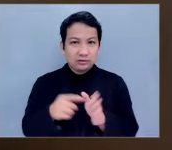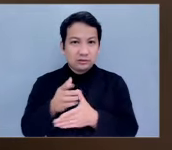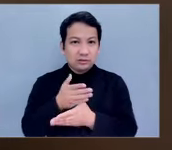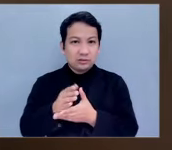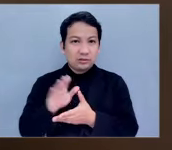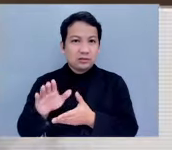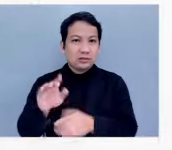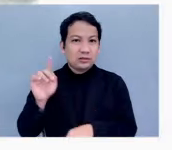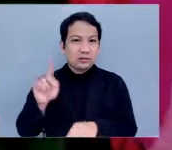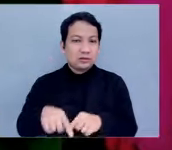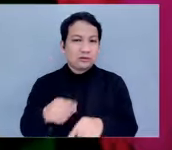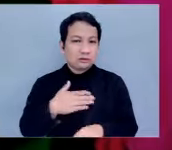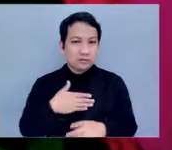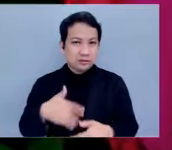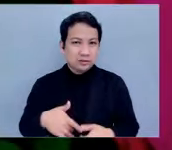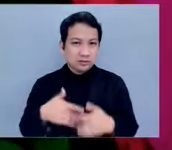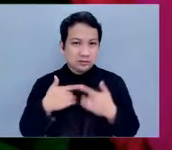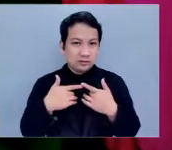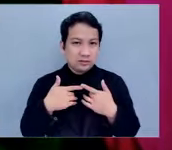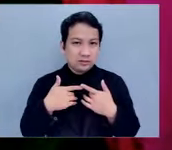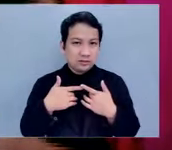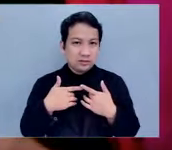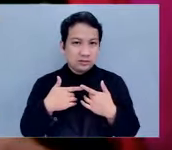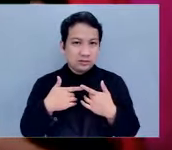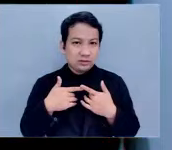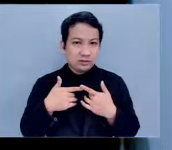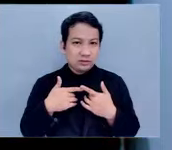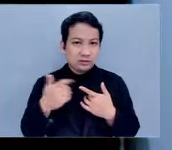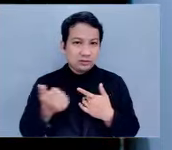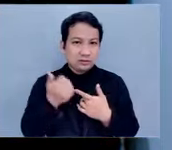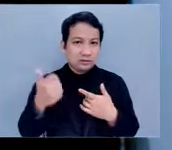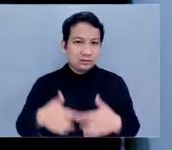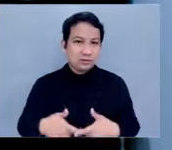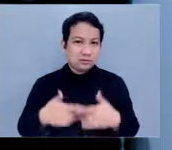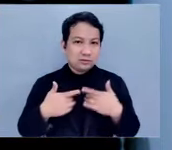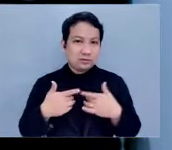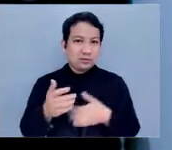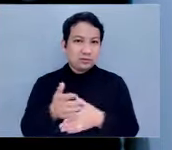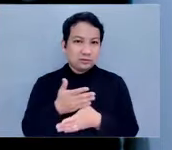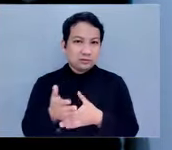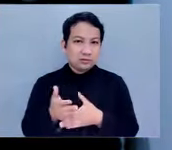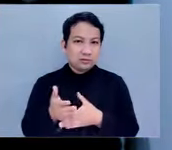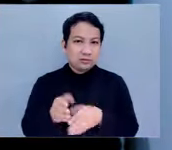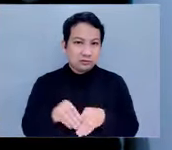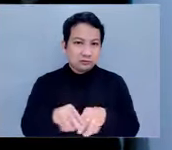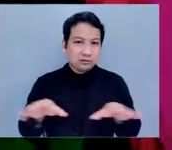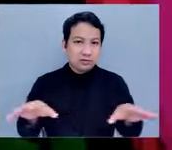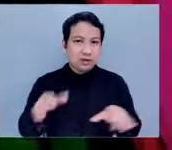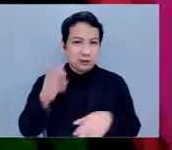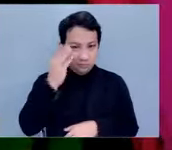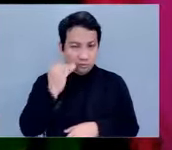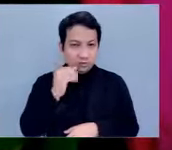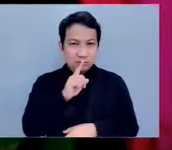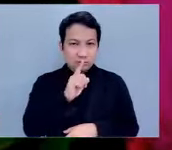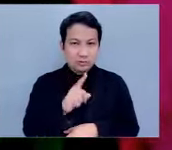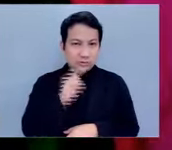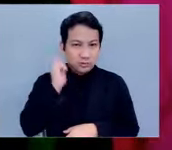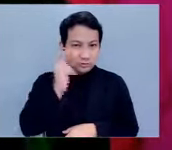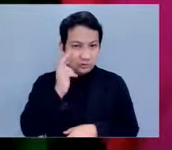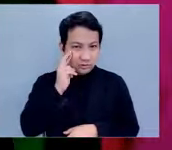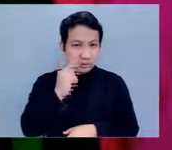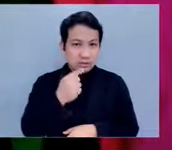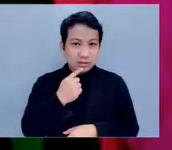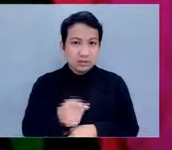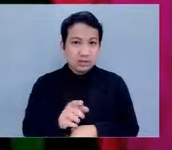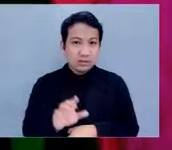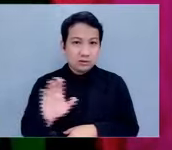lang yung buhay ko, kundi yung mga buhay ng ibang tao. Para alam nila kung ano talaga yung realidad. Lagi kong sinasabi kasi sa kanila